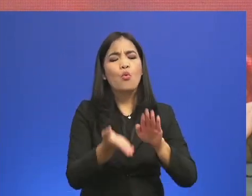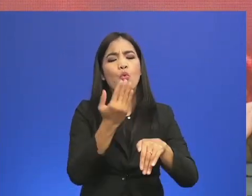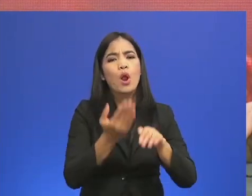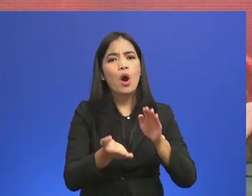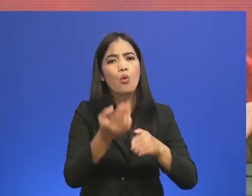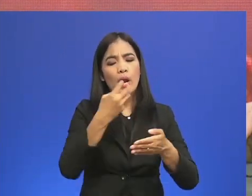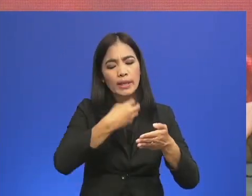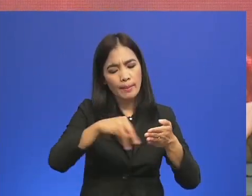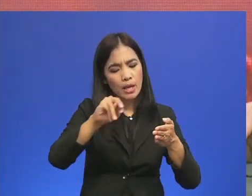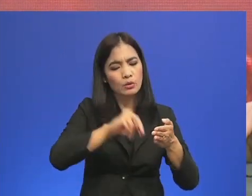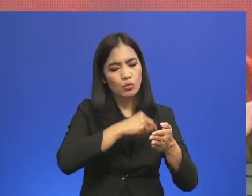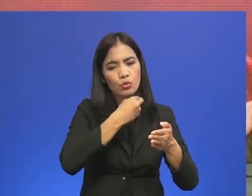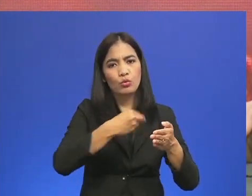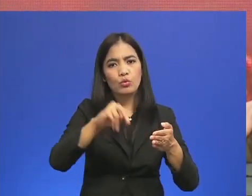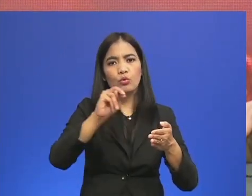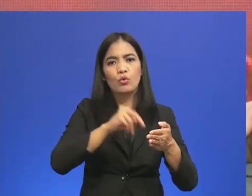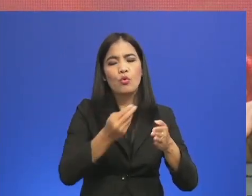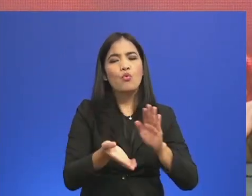Berulang-ulang disebutkan